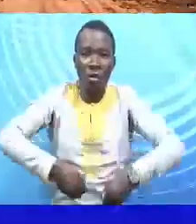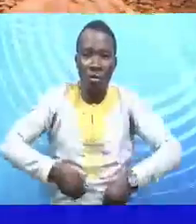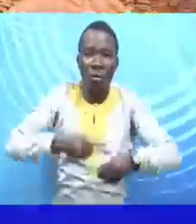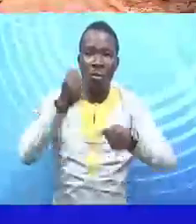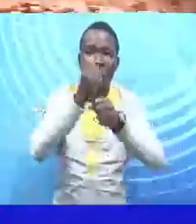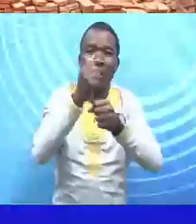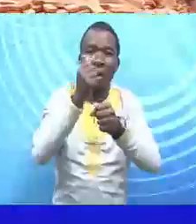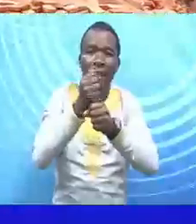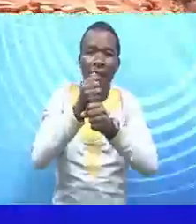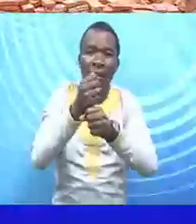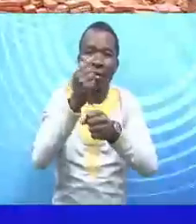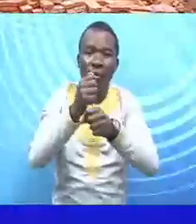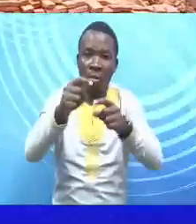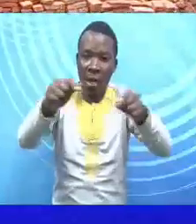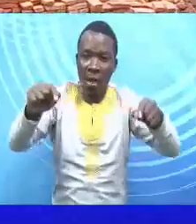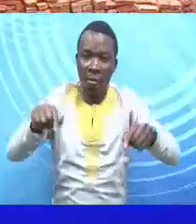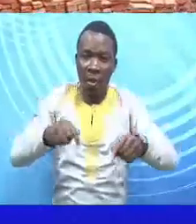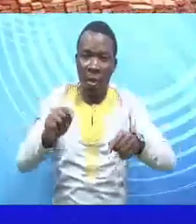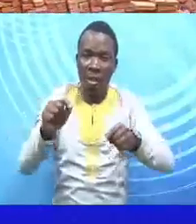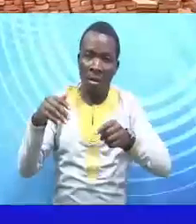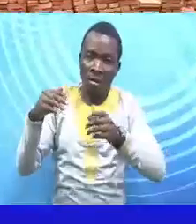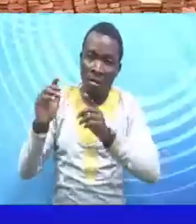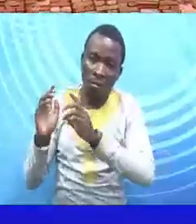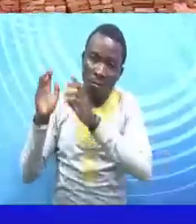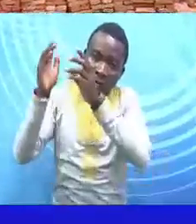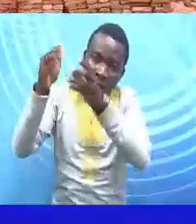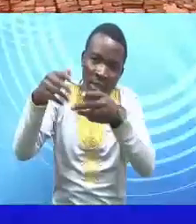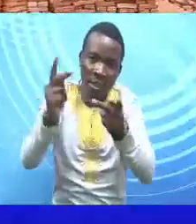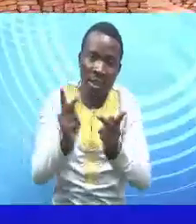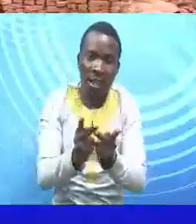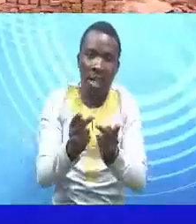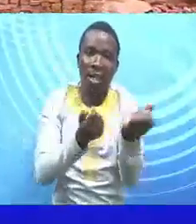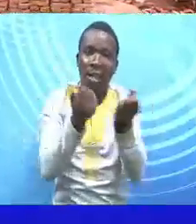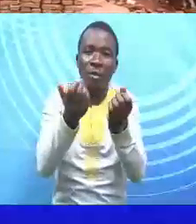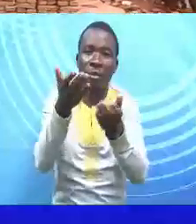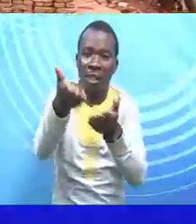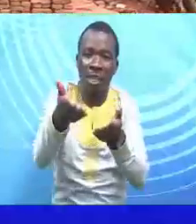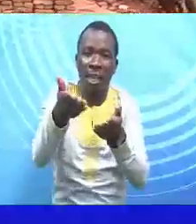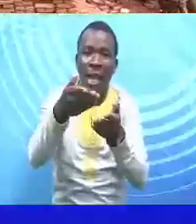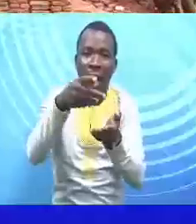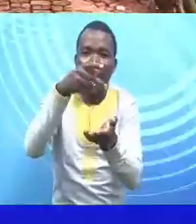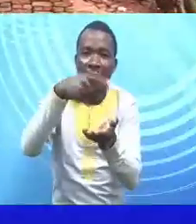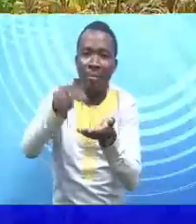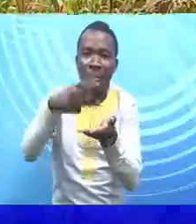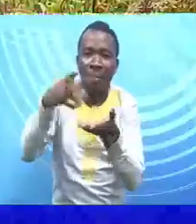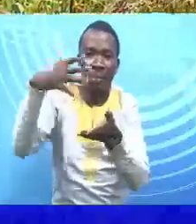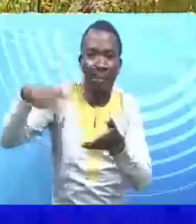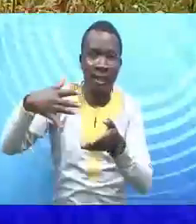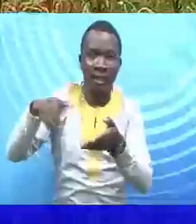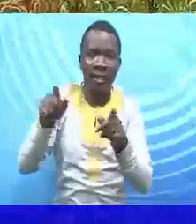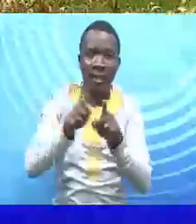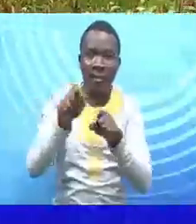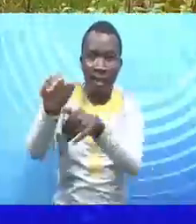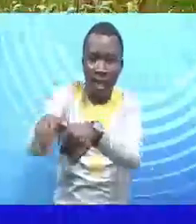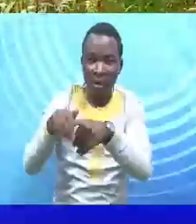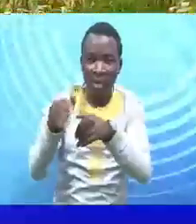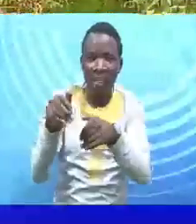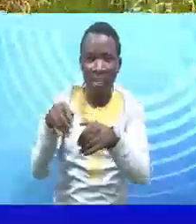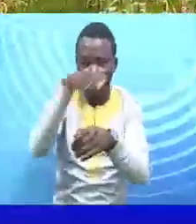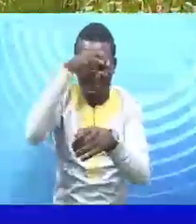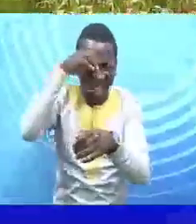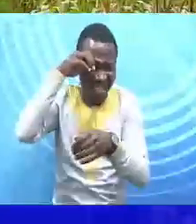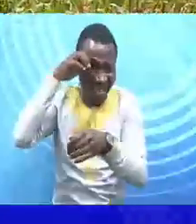amatafari bavuga yuko kuyagezaho imodoka iparika nabyo ari ikindi kiguzi gikomeye ngo ni mu gihe n'abahinzi nabo bibagora kugira ngo bageze umusaruro